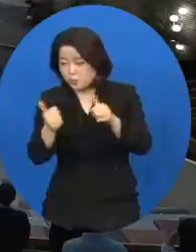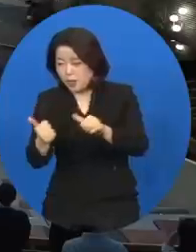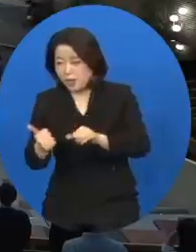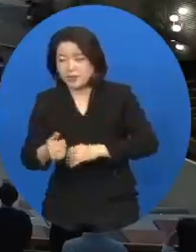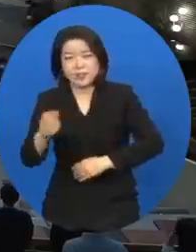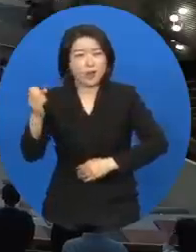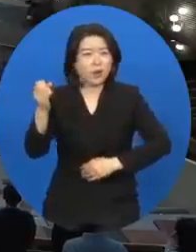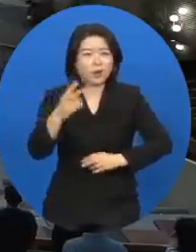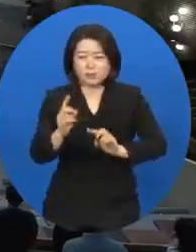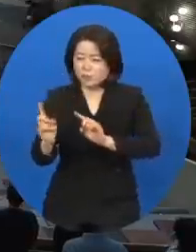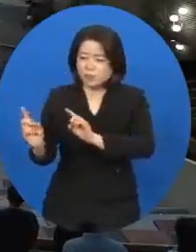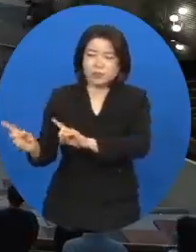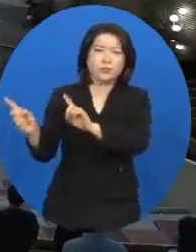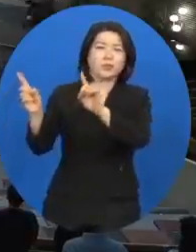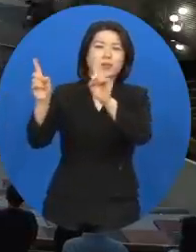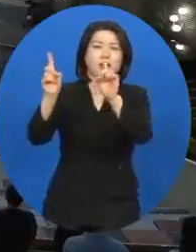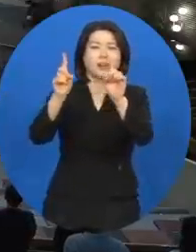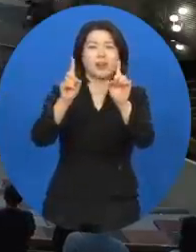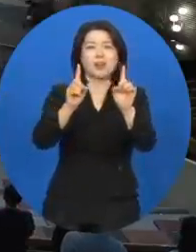죽음에서